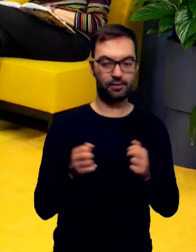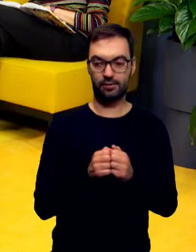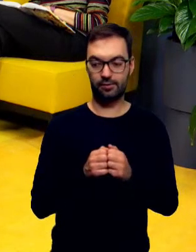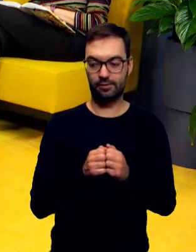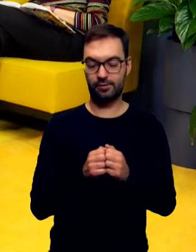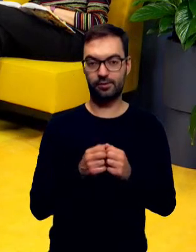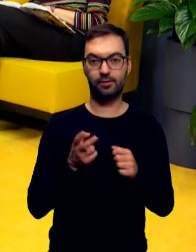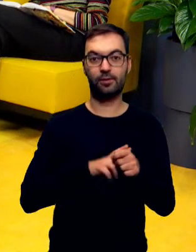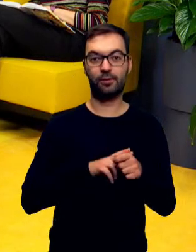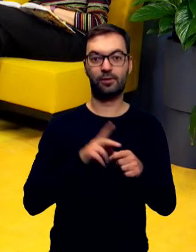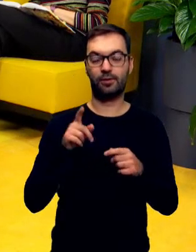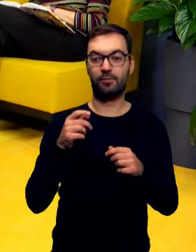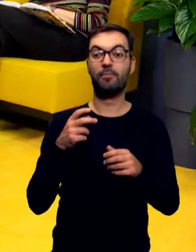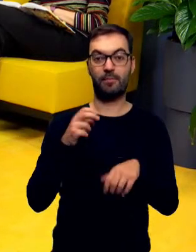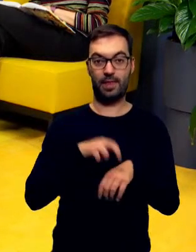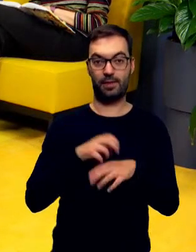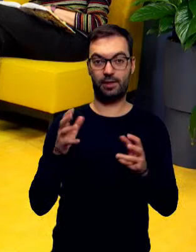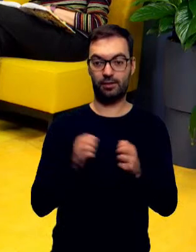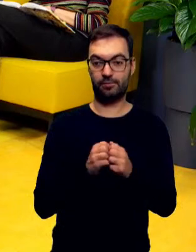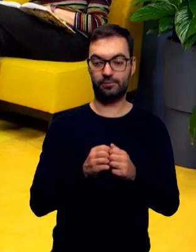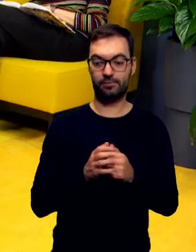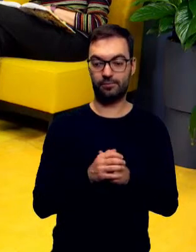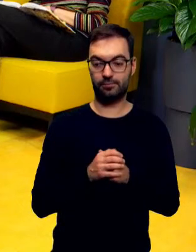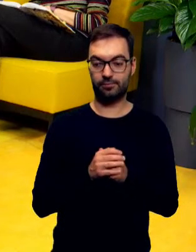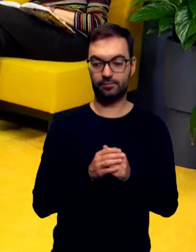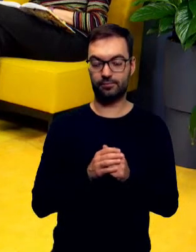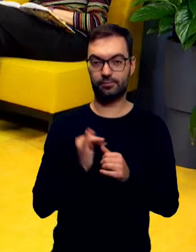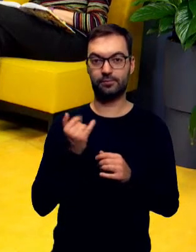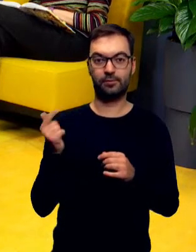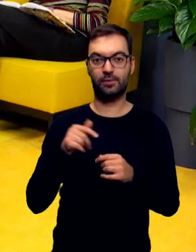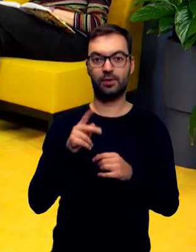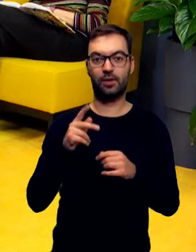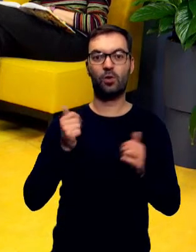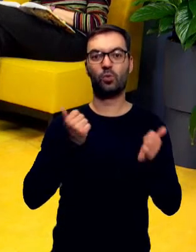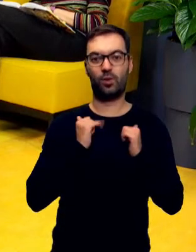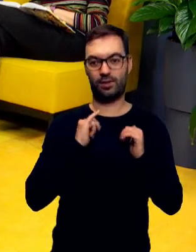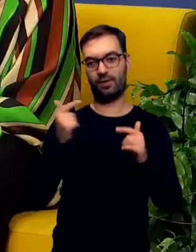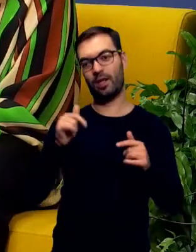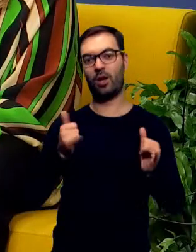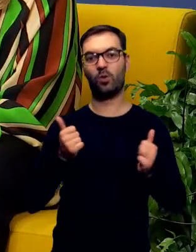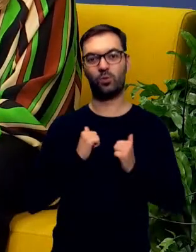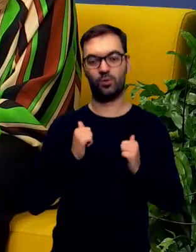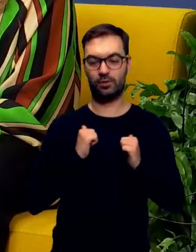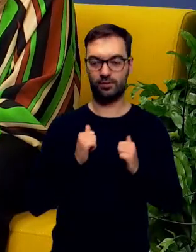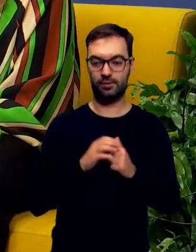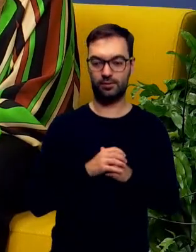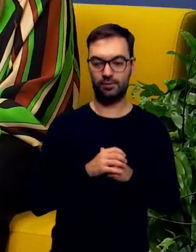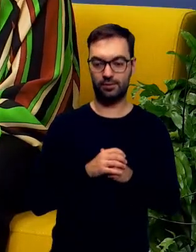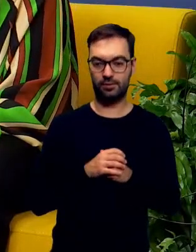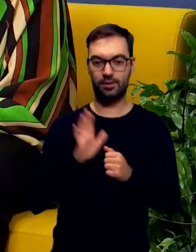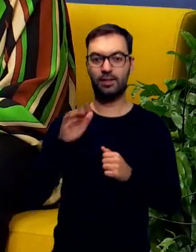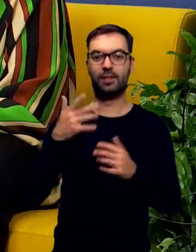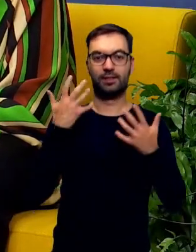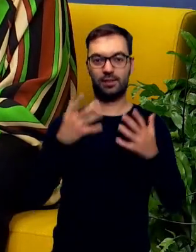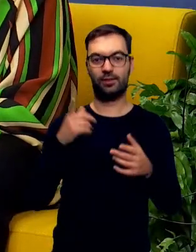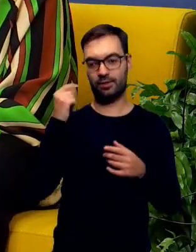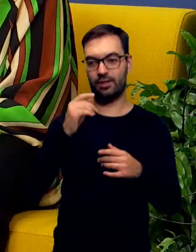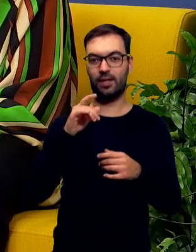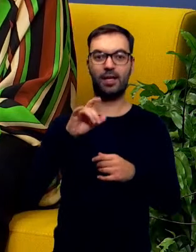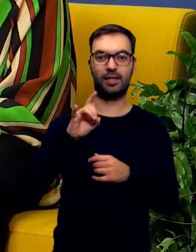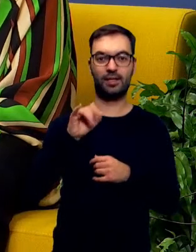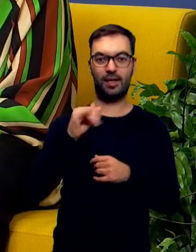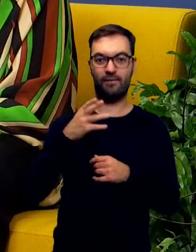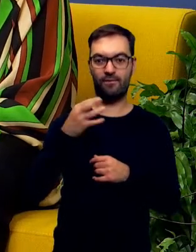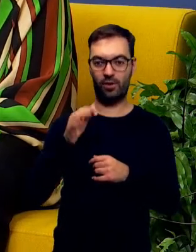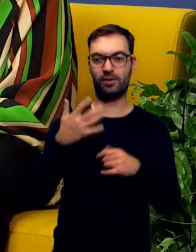ratownik medyczny, który jak przyszedł na Kondratową jako turysta i nawet miał zamiar iść na